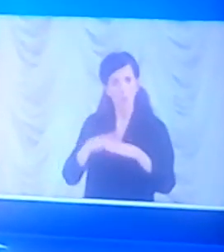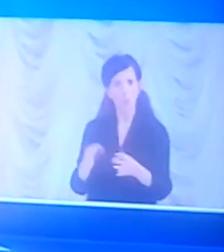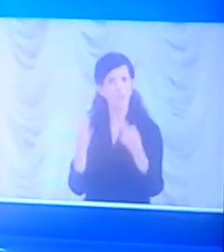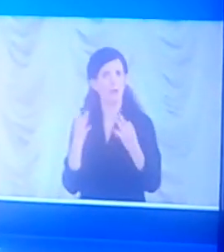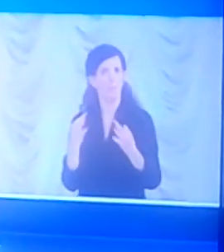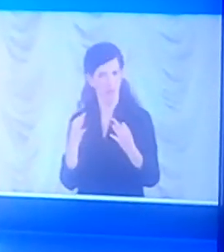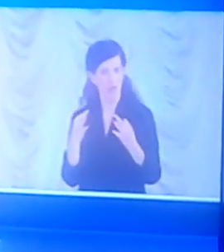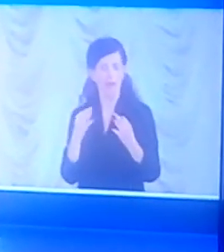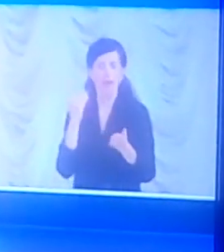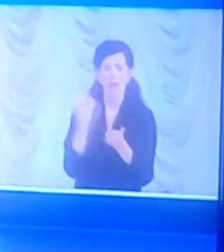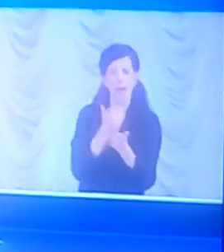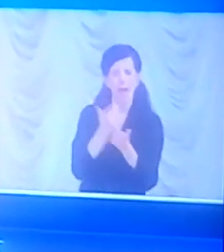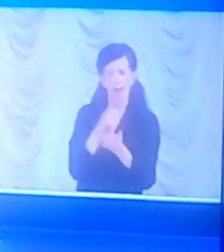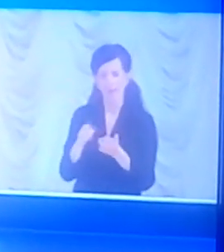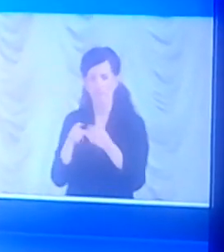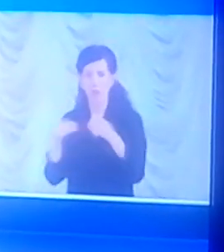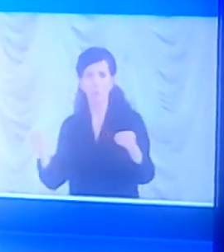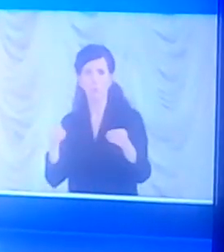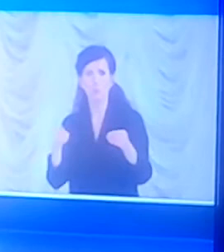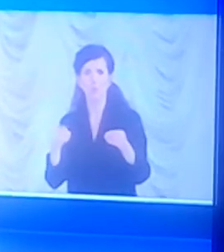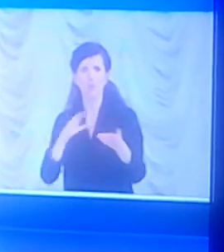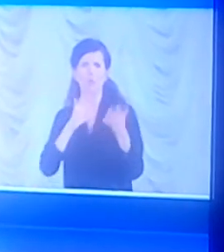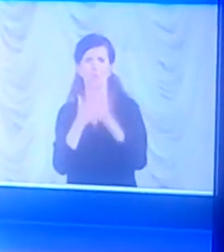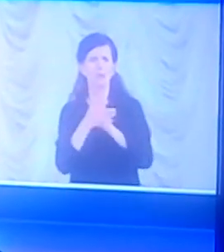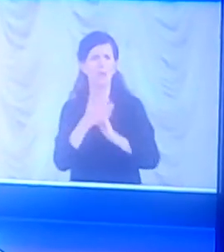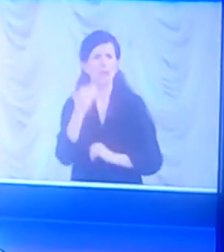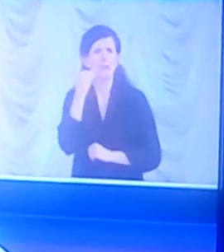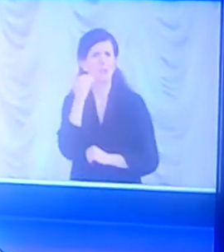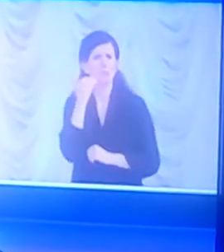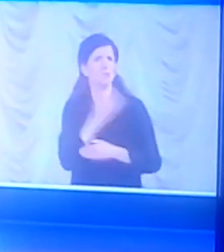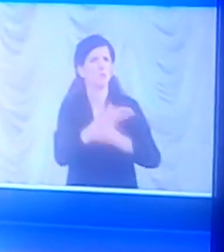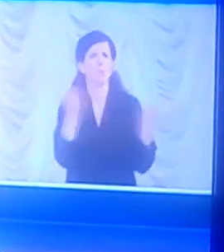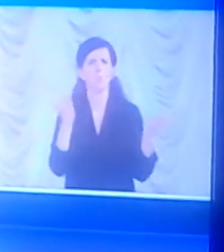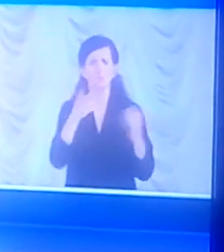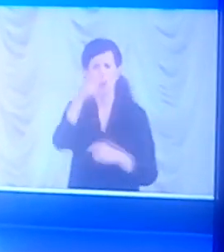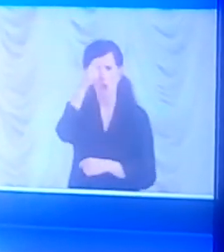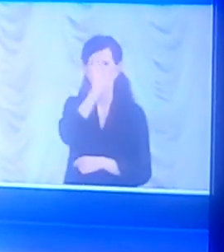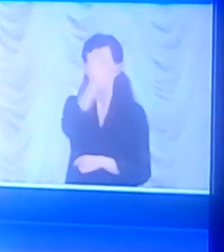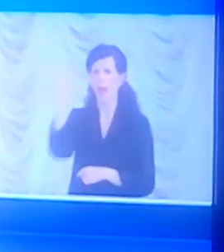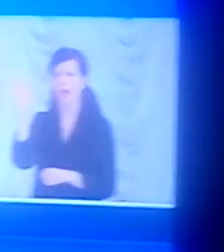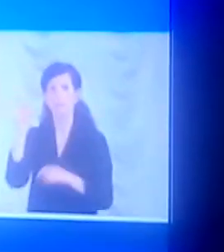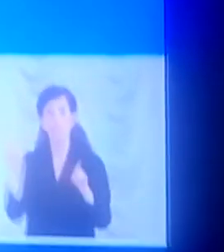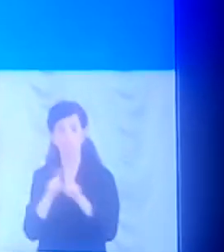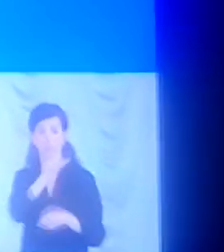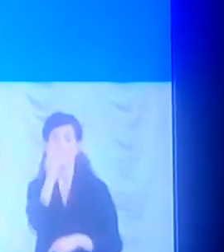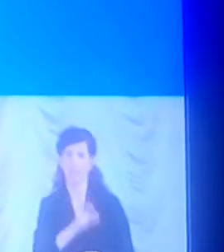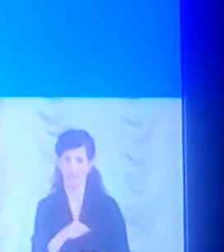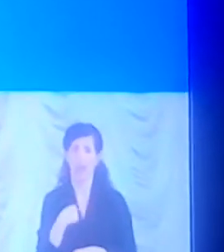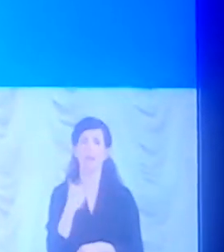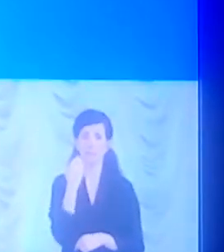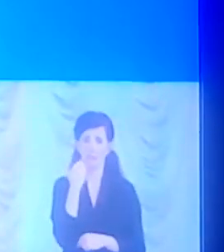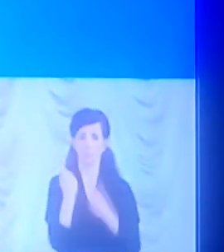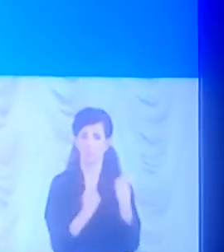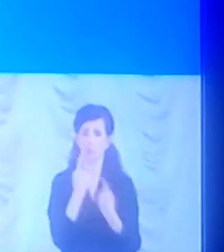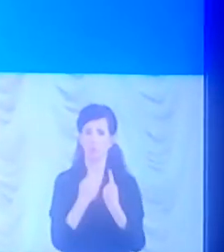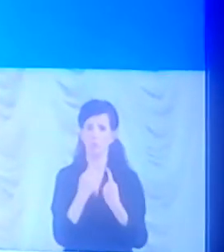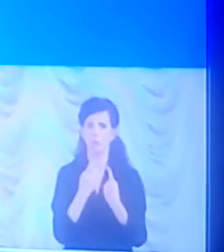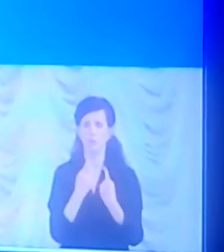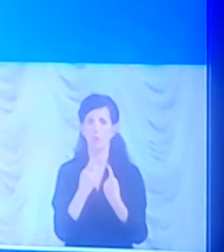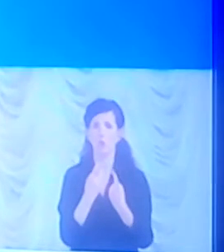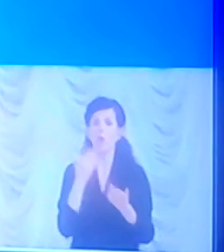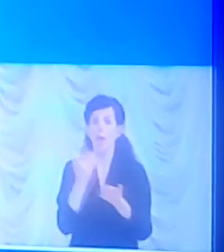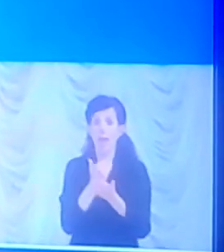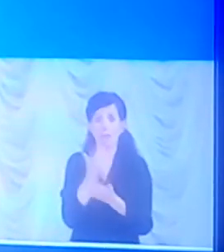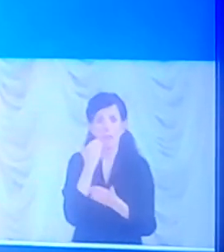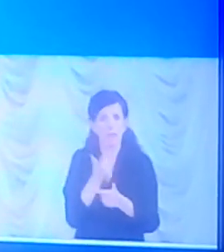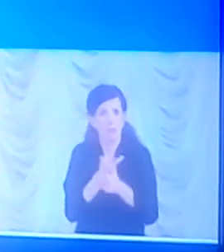attraverso questo strumento si crei più debito per i paesi, debito pubblico per i paesi già indebitati come l'Italia, e soprattutto offrirlo